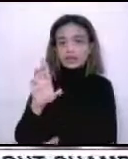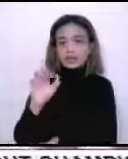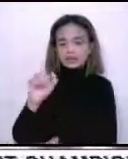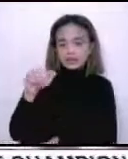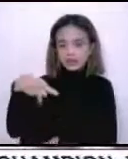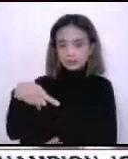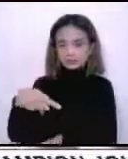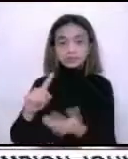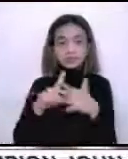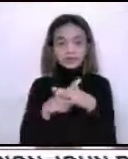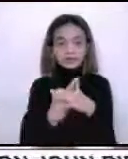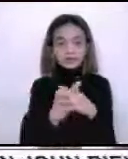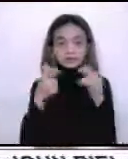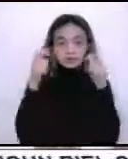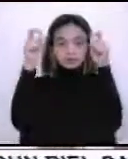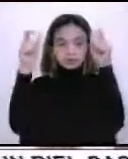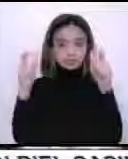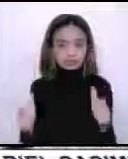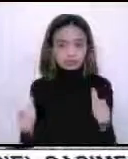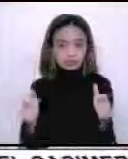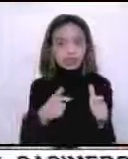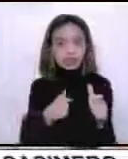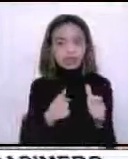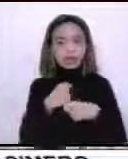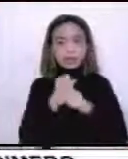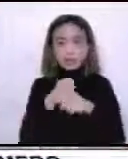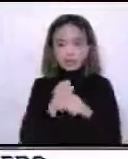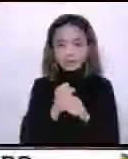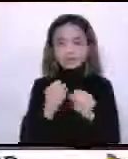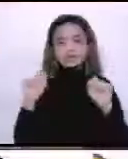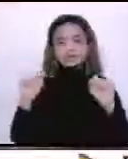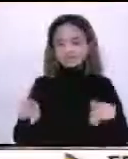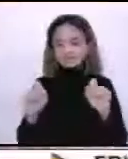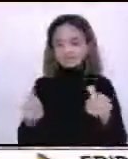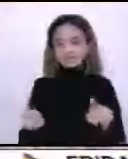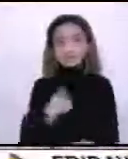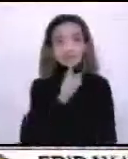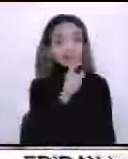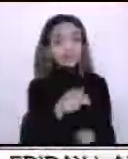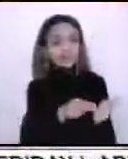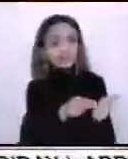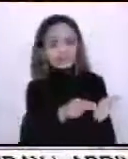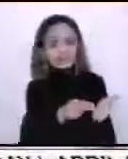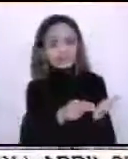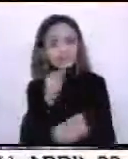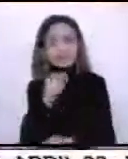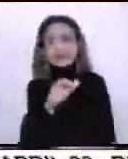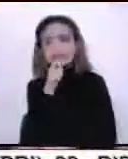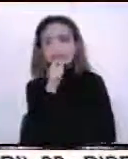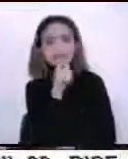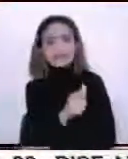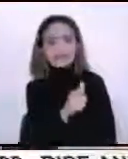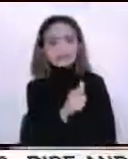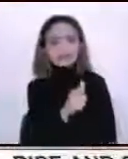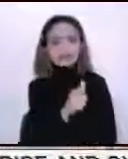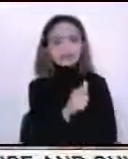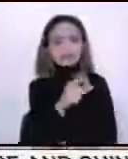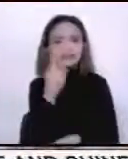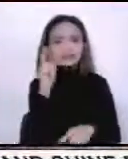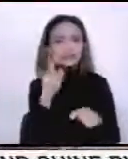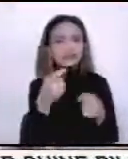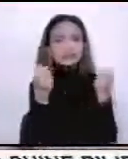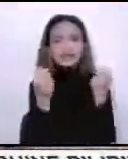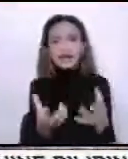na, gumawa na ako para ibenta. Aminado si Ronel na hindi na raw talaga mabilang sa dami ang nagawa niyang wood